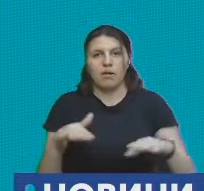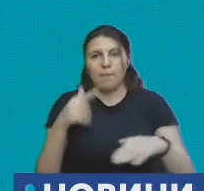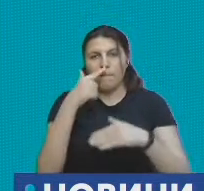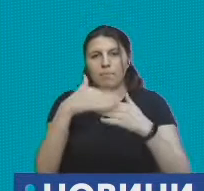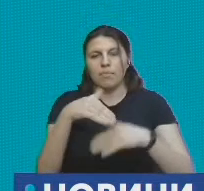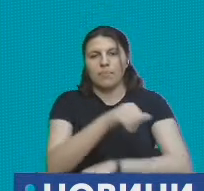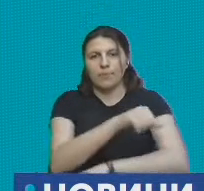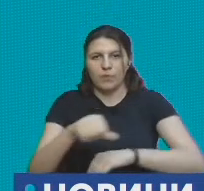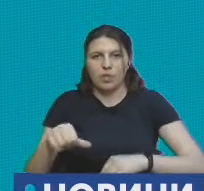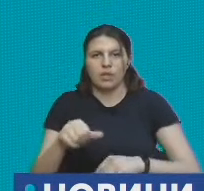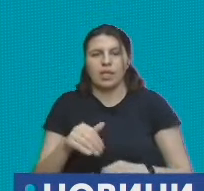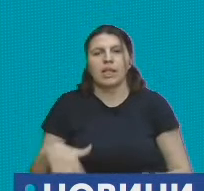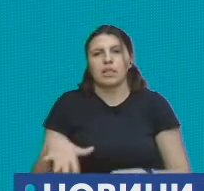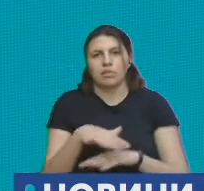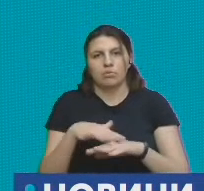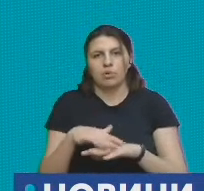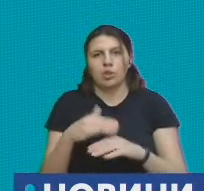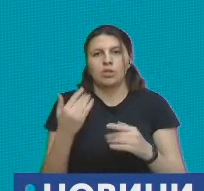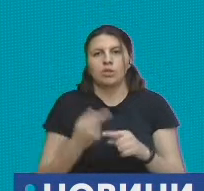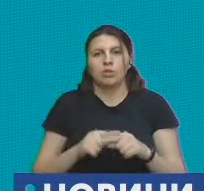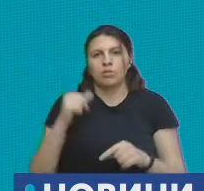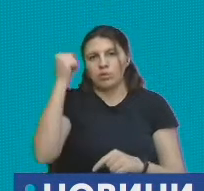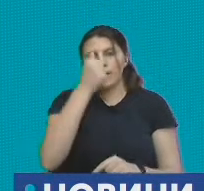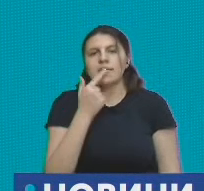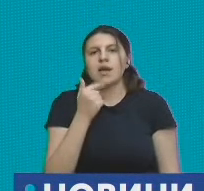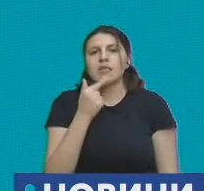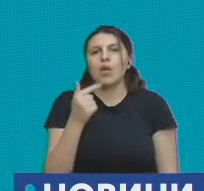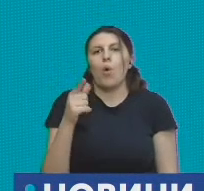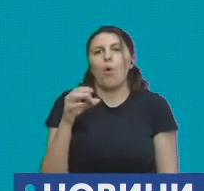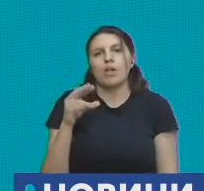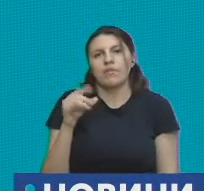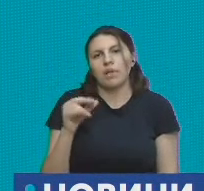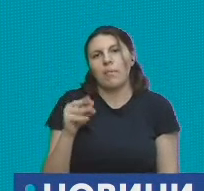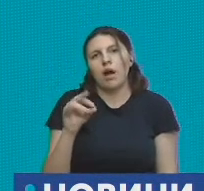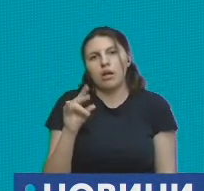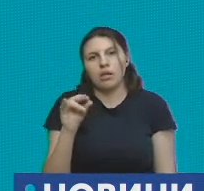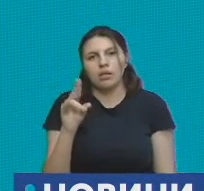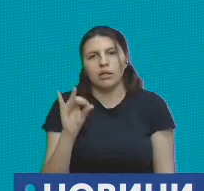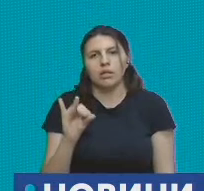пунктів. Цьогоріч для 3000 з Красногорівки, Мар'їнки, Солидару, Миронівського,